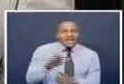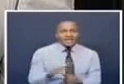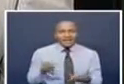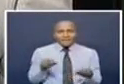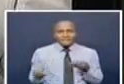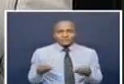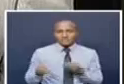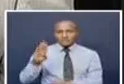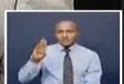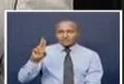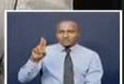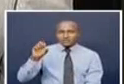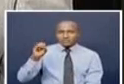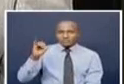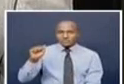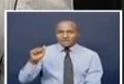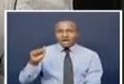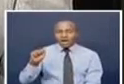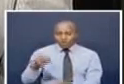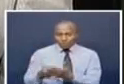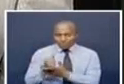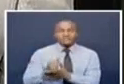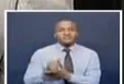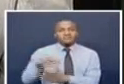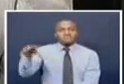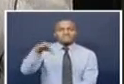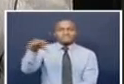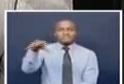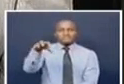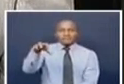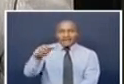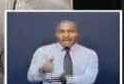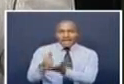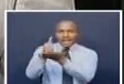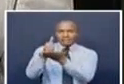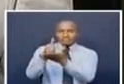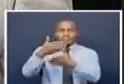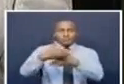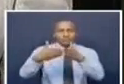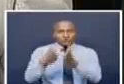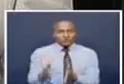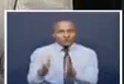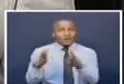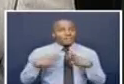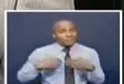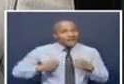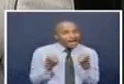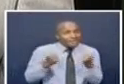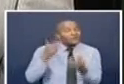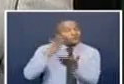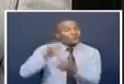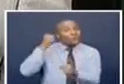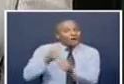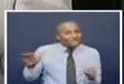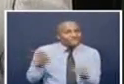tukanunua hata equipment ya kutengeneza barabara, dozers na vitu hizo zote. Na wananchi wanafurahia katika mashinani. Ingawa tujafanya yote, lakini